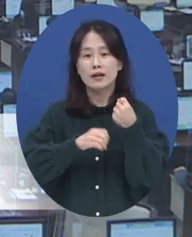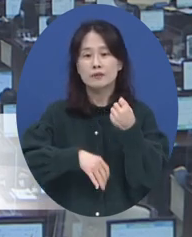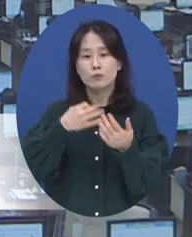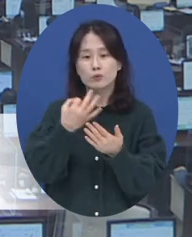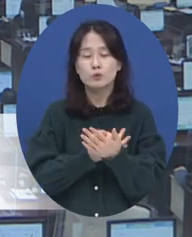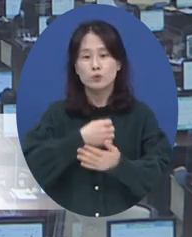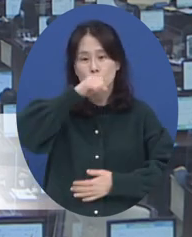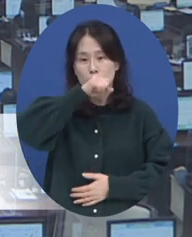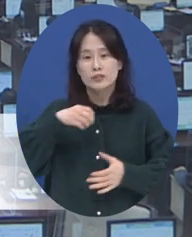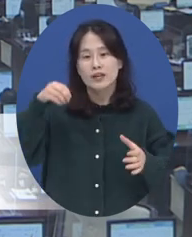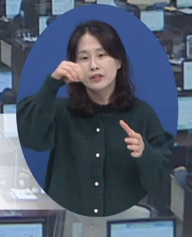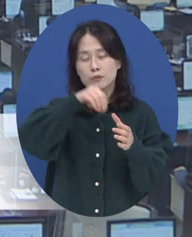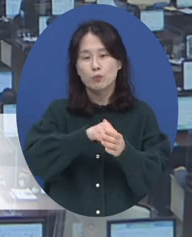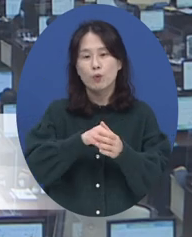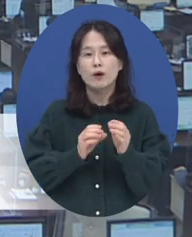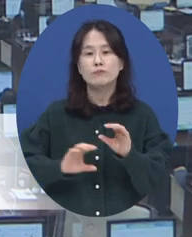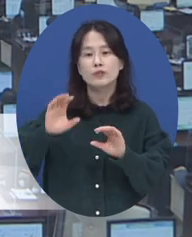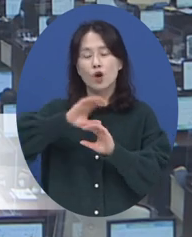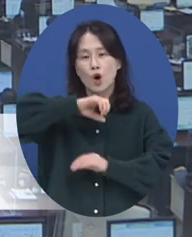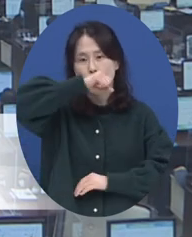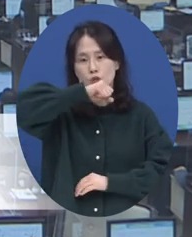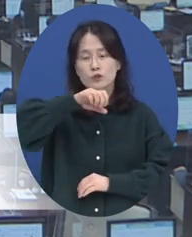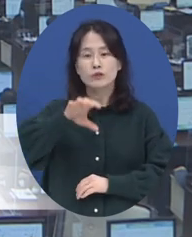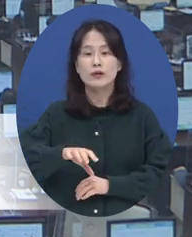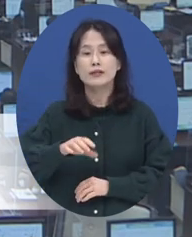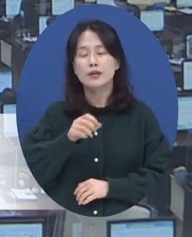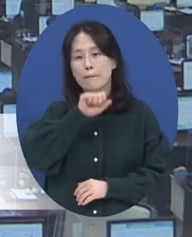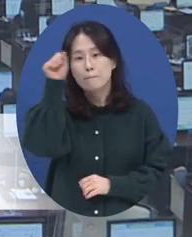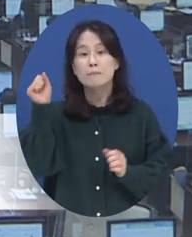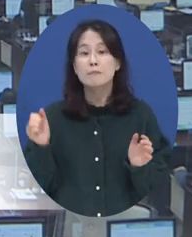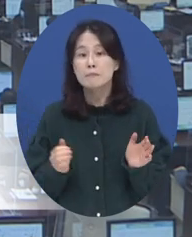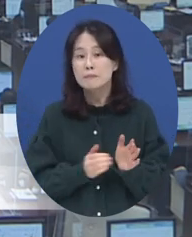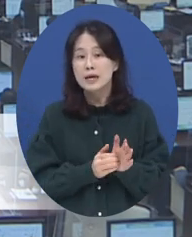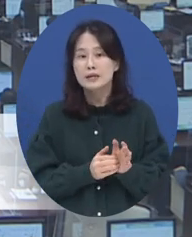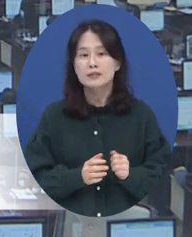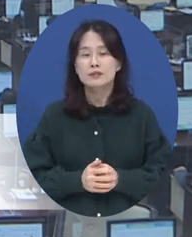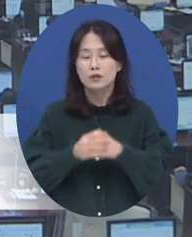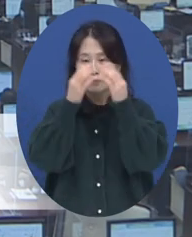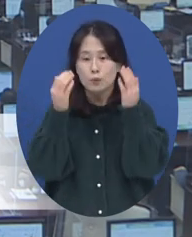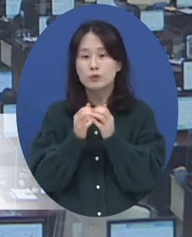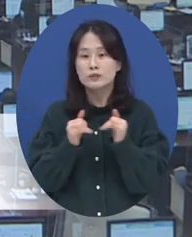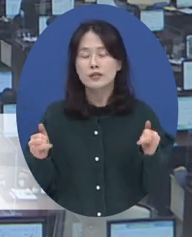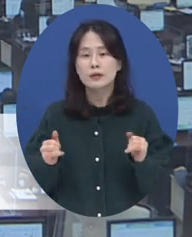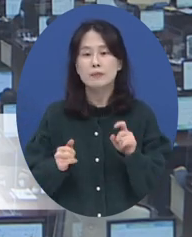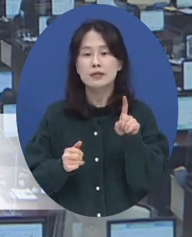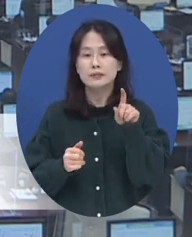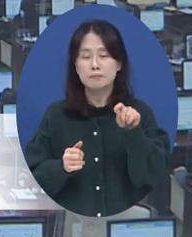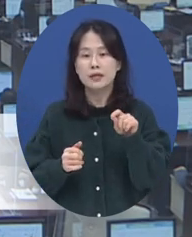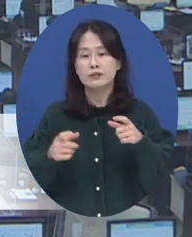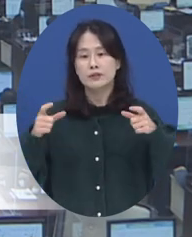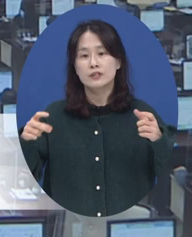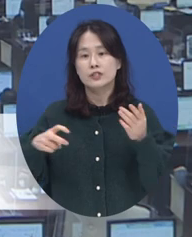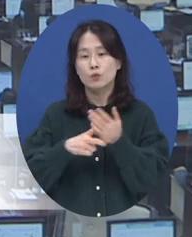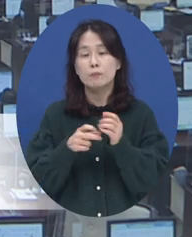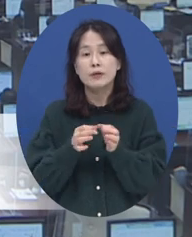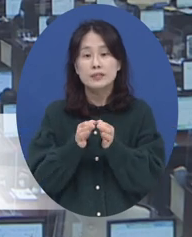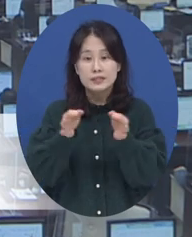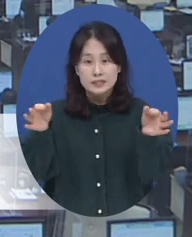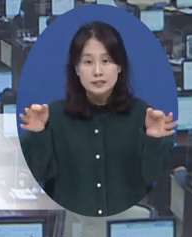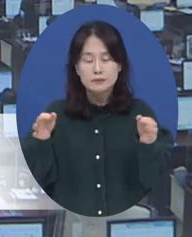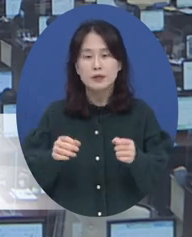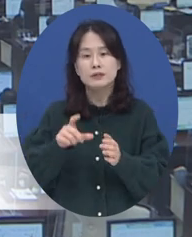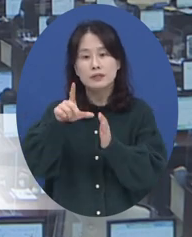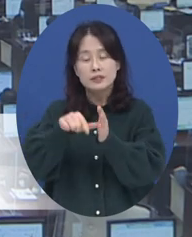담은 올해 첫 추가경정 예산안이 통과된 는데요 모든 도민에게 10만원에 지역화폐 를 지급하는 데